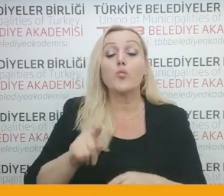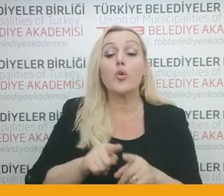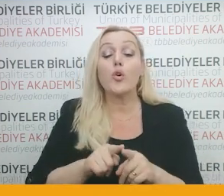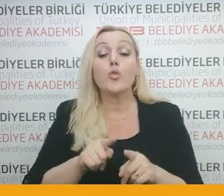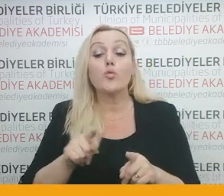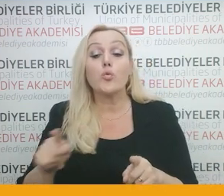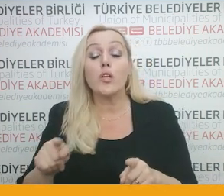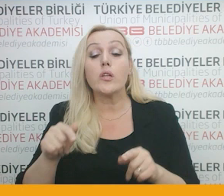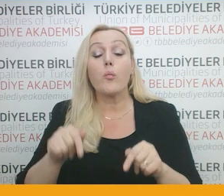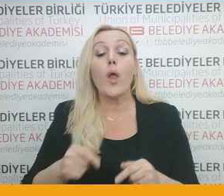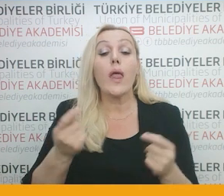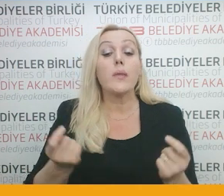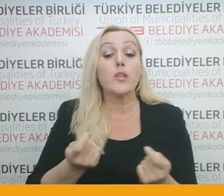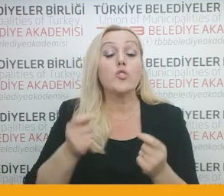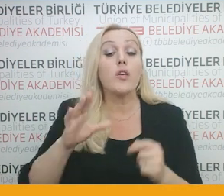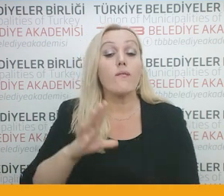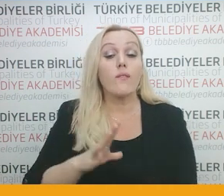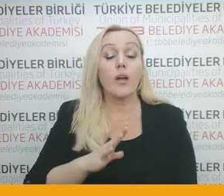bir rolü var.